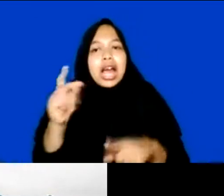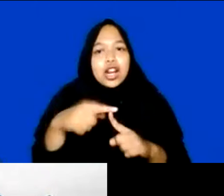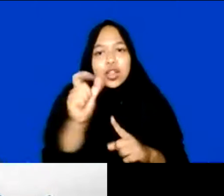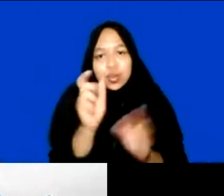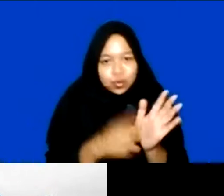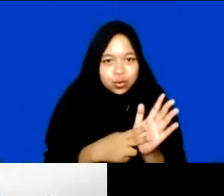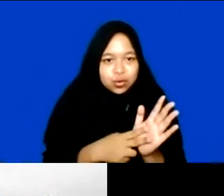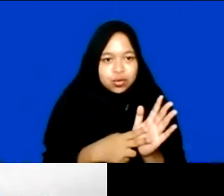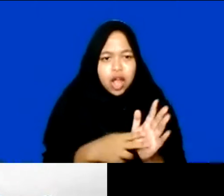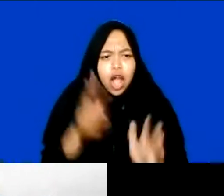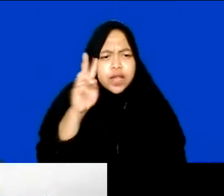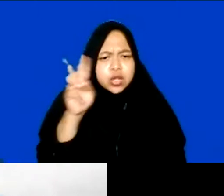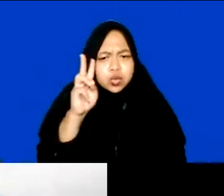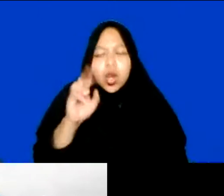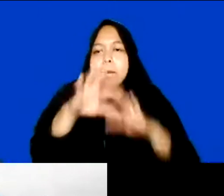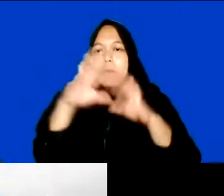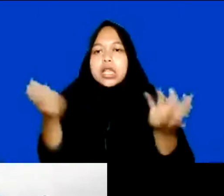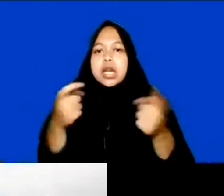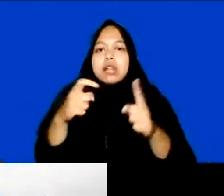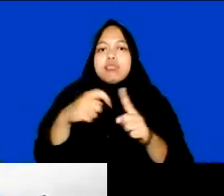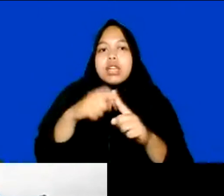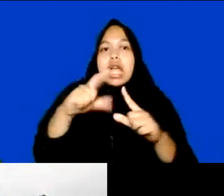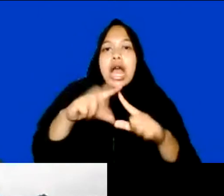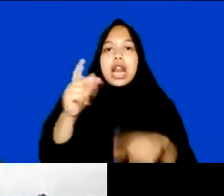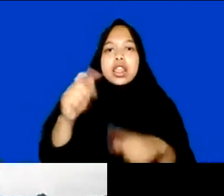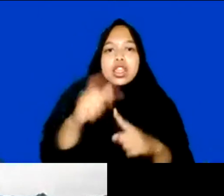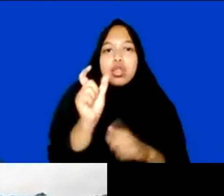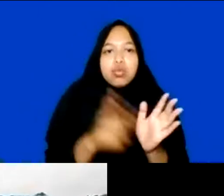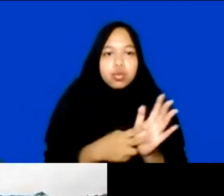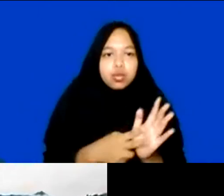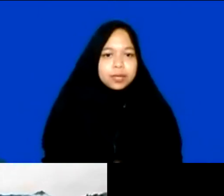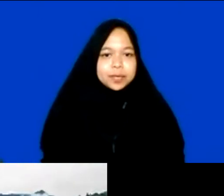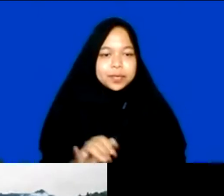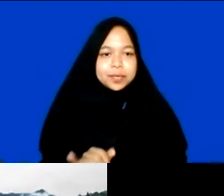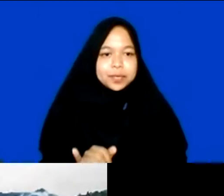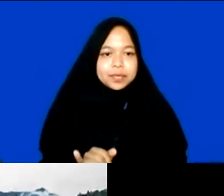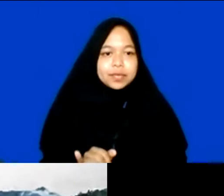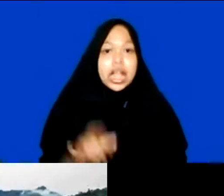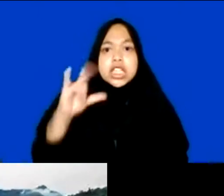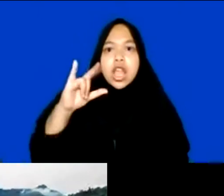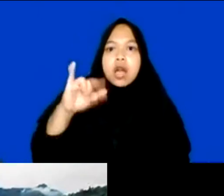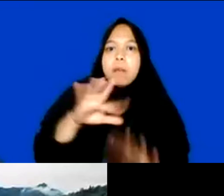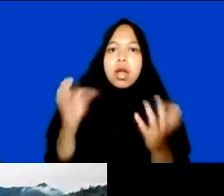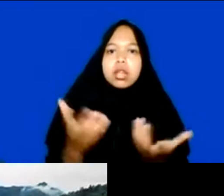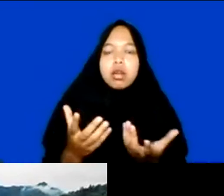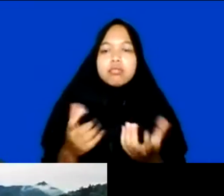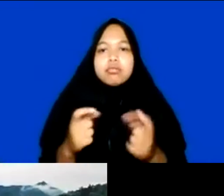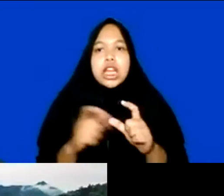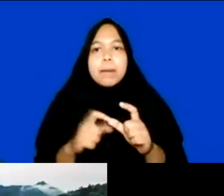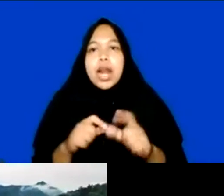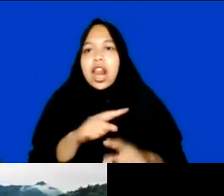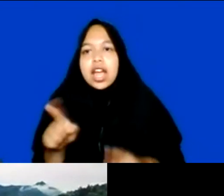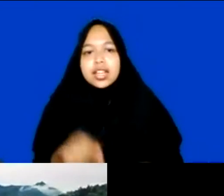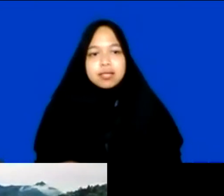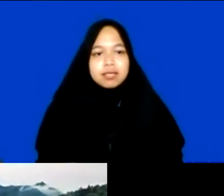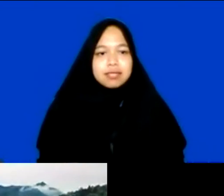untuk visual itu banyak dari kartun-kartun sih. Terus juga dari di Instagram juga banyak kan referensi dari seniman-seniman lain.